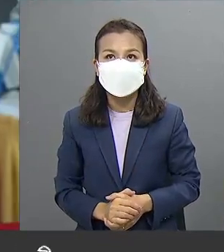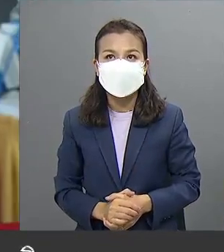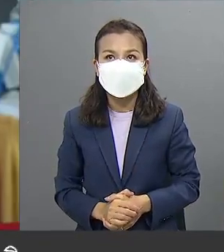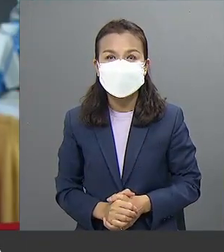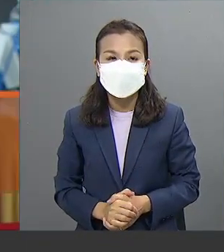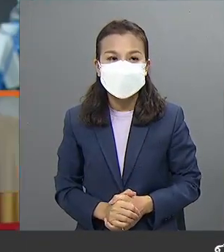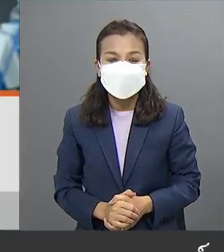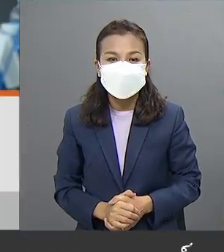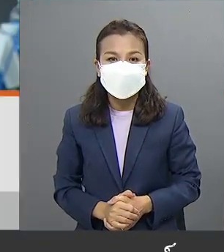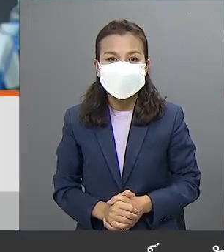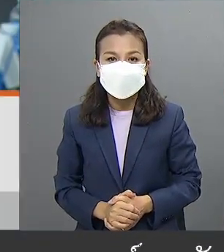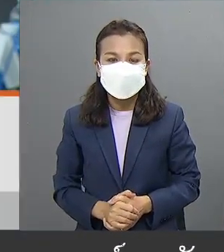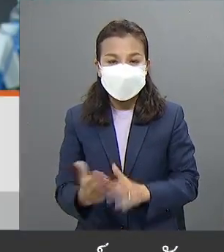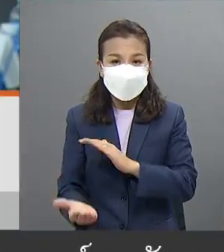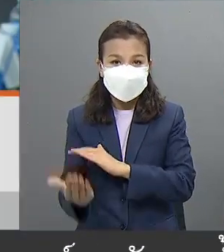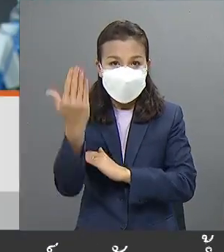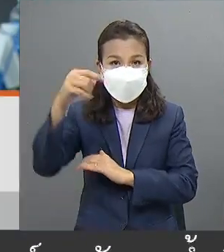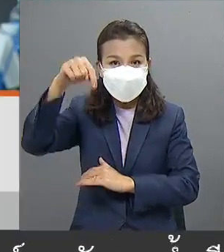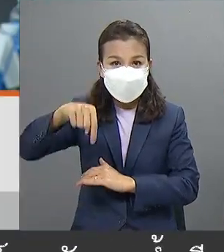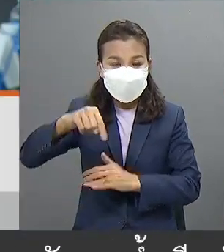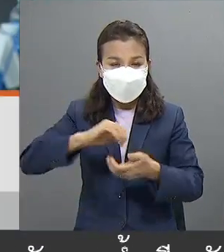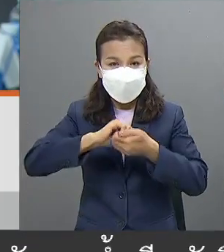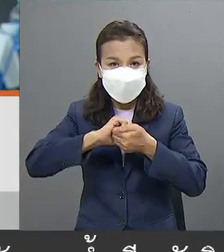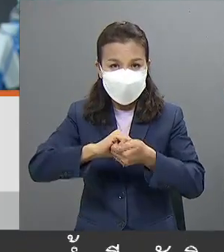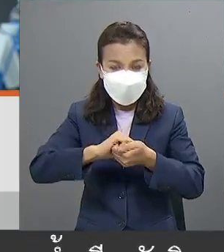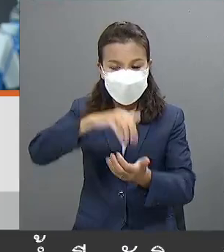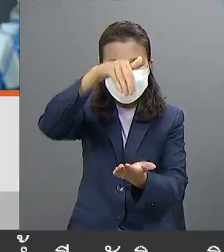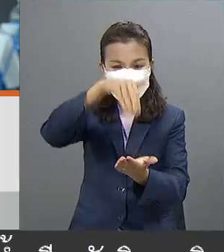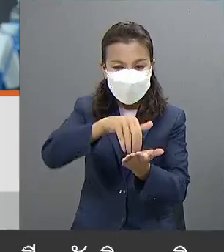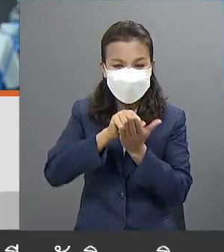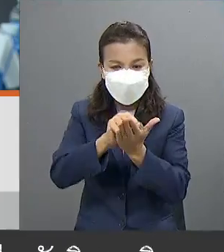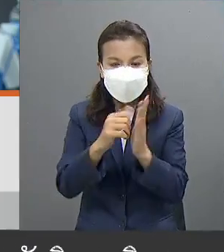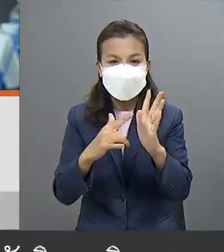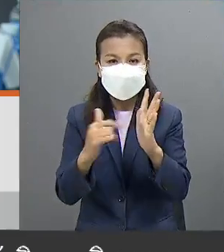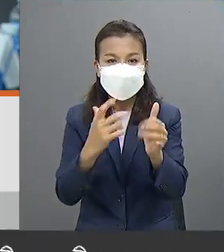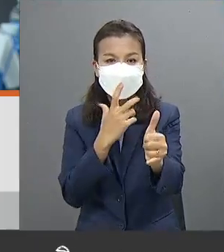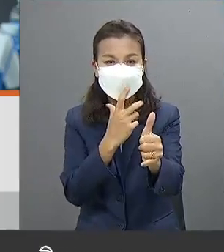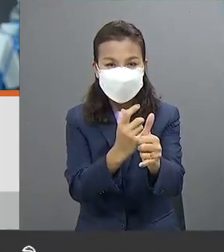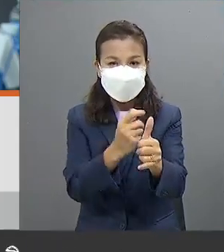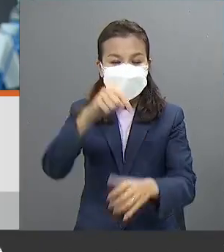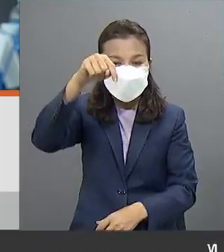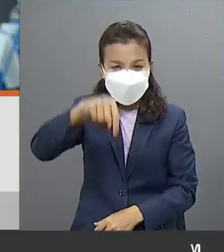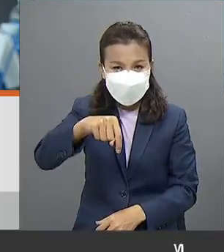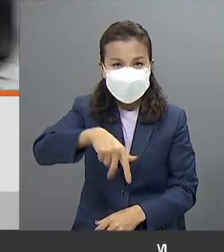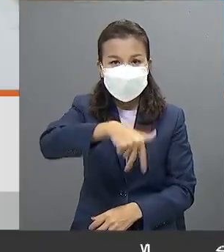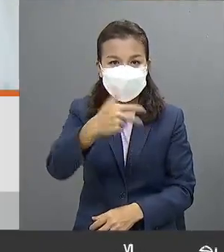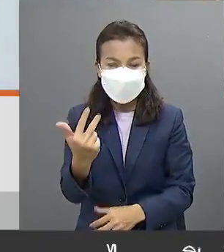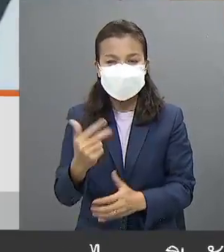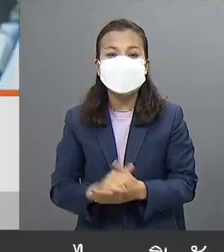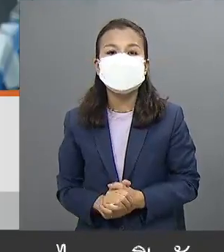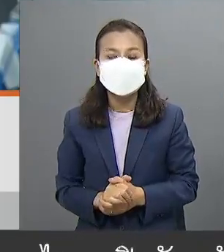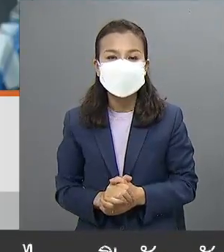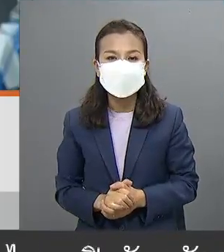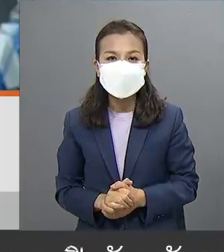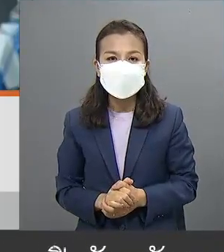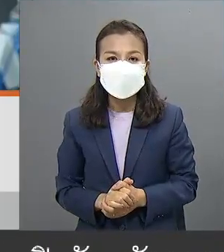และก็ได้ค่ะเช้านี้ค่ะที่หน่วยความร่วมมือบริการฉีดวัคซีนโควิช 19กรุงเทพฯหอการค้าไทย ThaiPBSธนบุรีเฮลท์แคร์กรุ๊ปมี